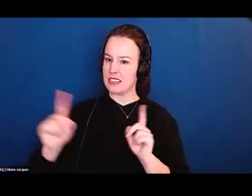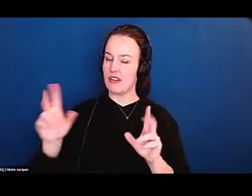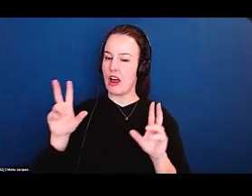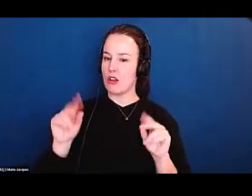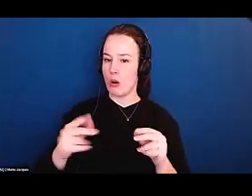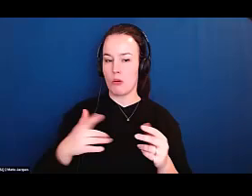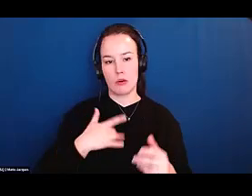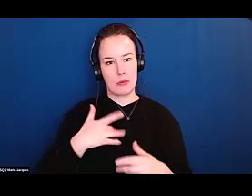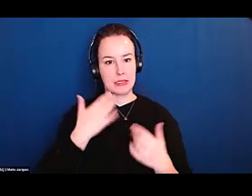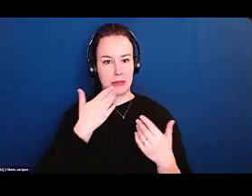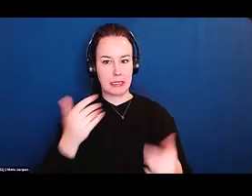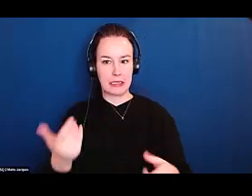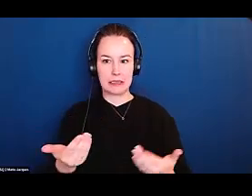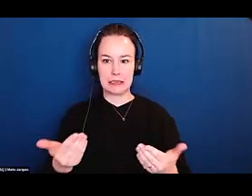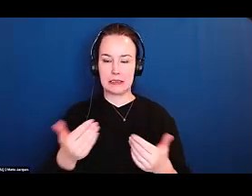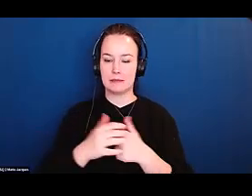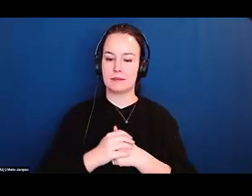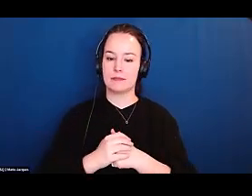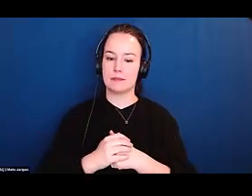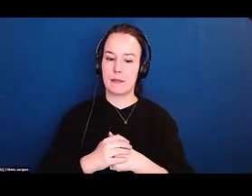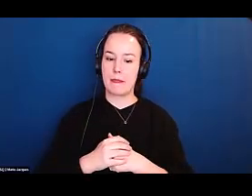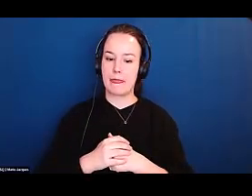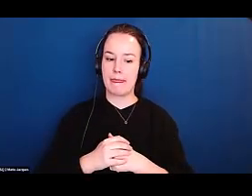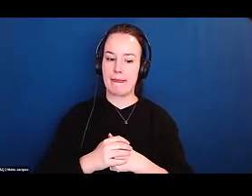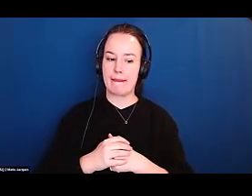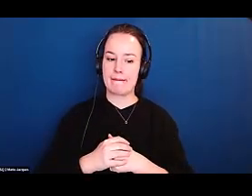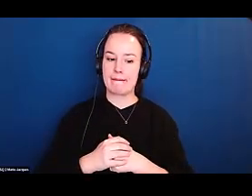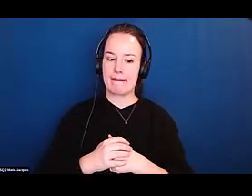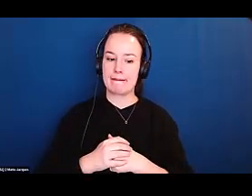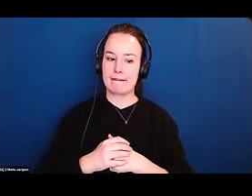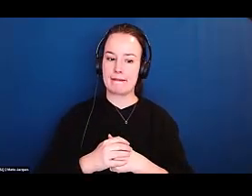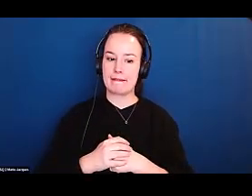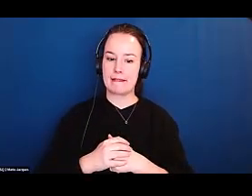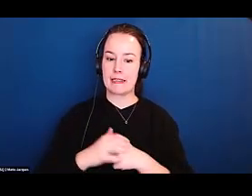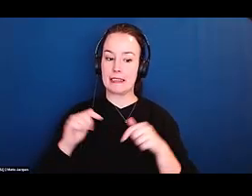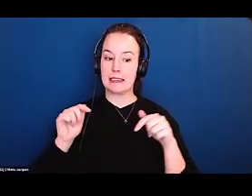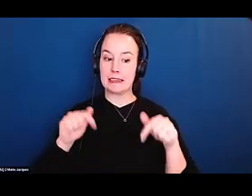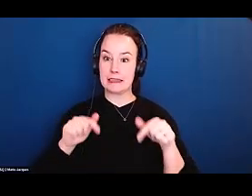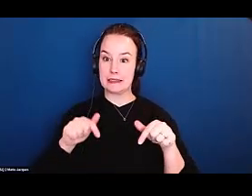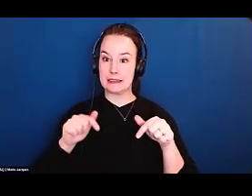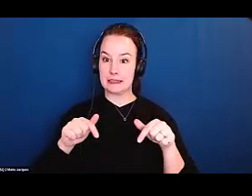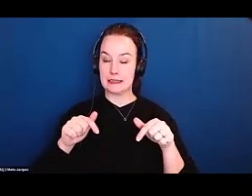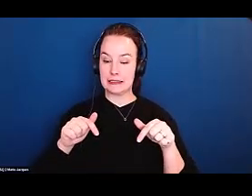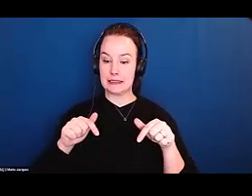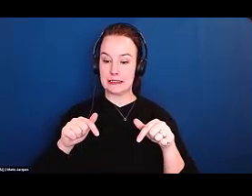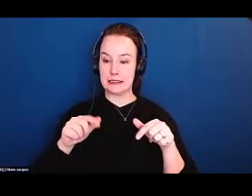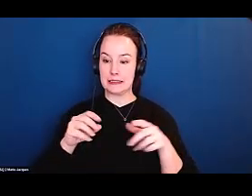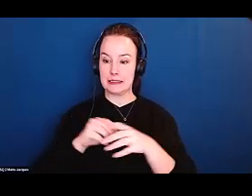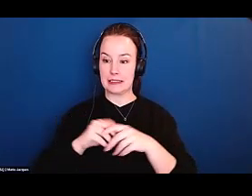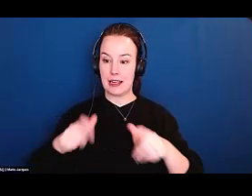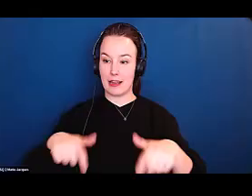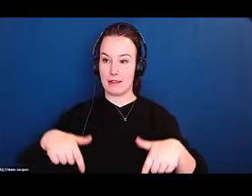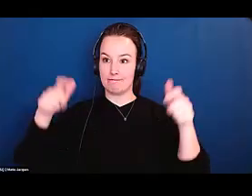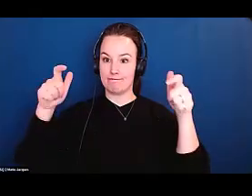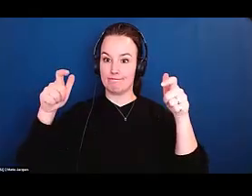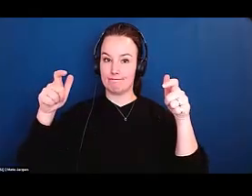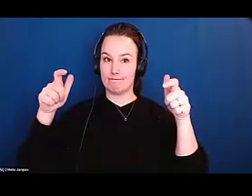sentir différente. Je me sens bien ici. Ici, à Diamond House.